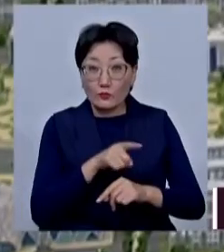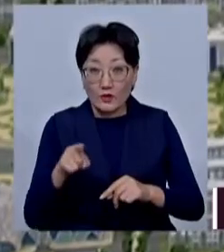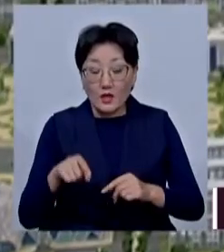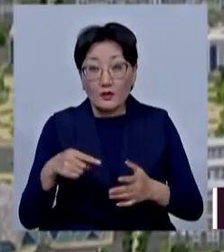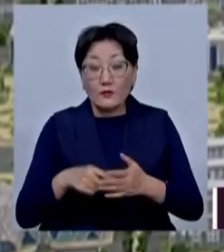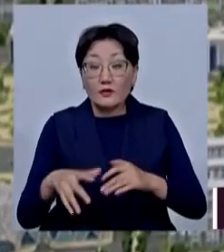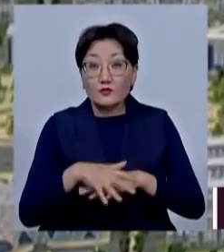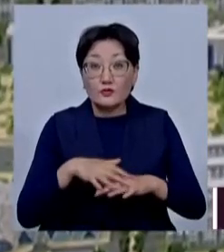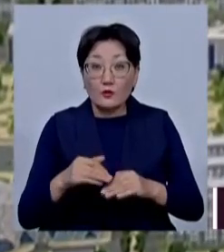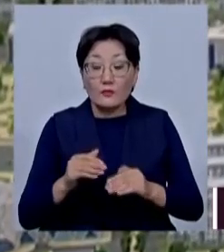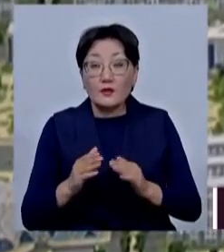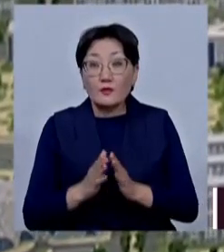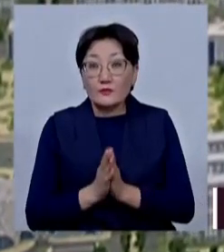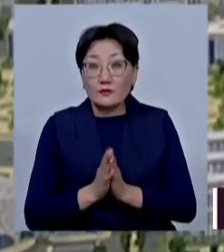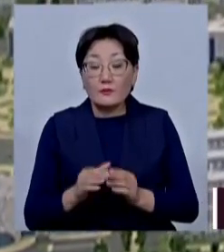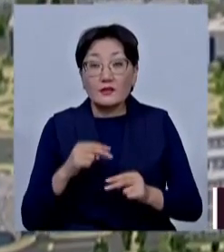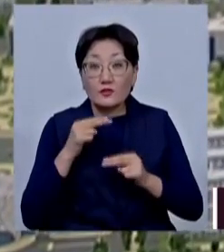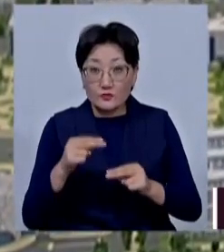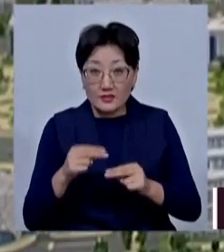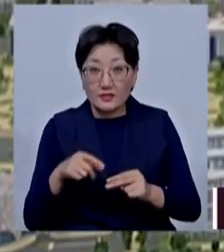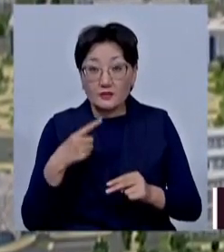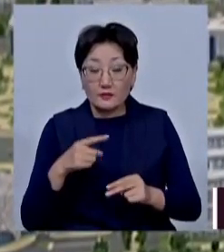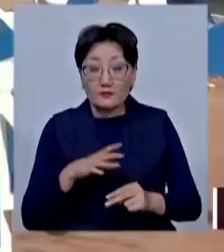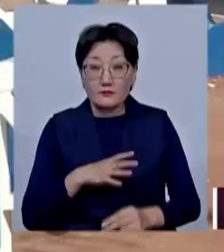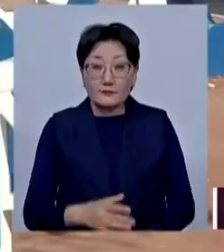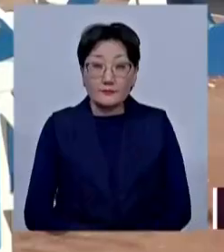қала тұрғындарының өтініштері ескерілетінін де айтты.